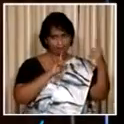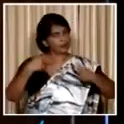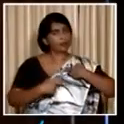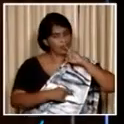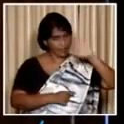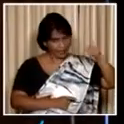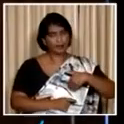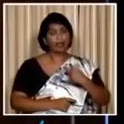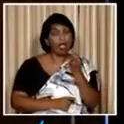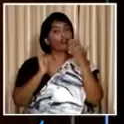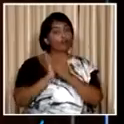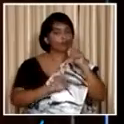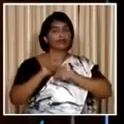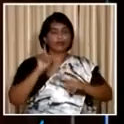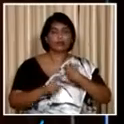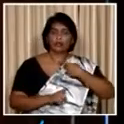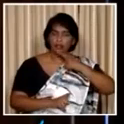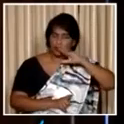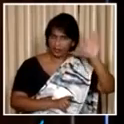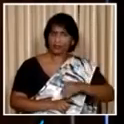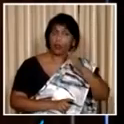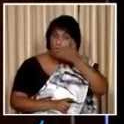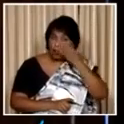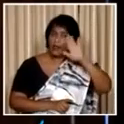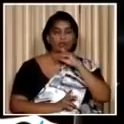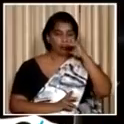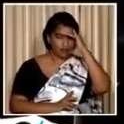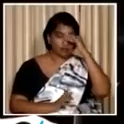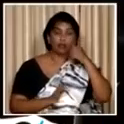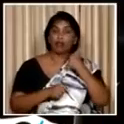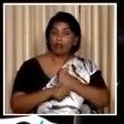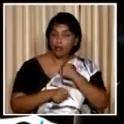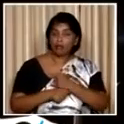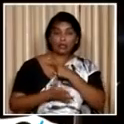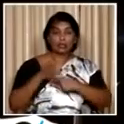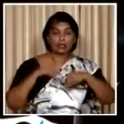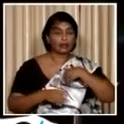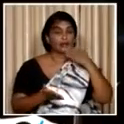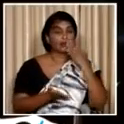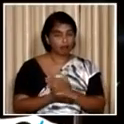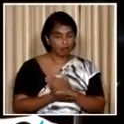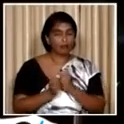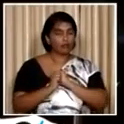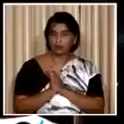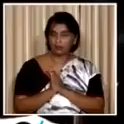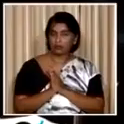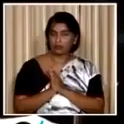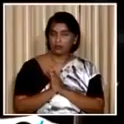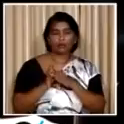ප්‍රසිද්ධ විවාදයක ආර්ථිකය ගැන කතා කරන්න මං ආරාධනා කරන පුළුවන් නම් මේ අභියෝගය බාර ගන්න ආණ්ඩුව මේ ඡන්ද වැළැක්වීම සඳහා ගනු ලබන සියලු